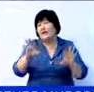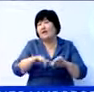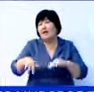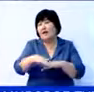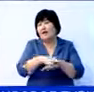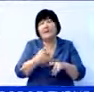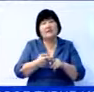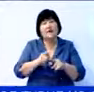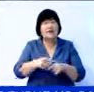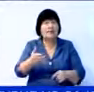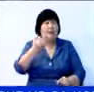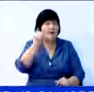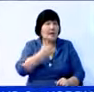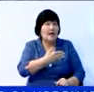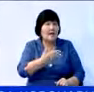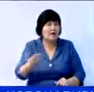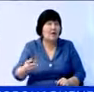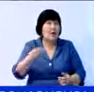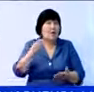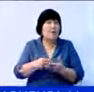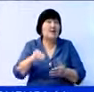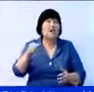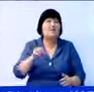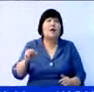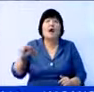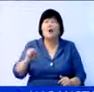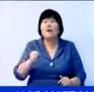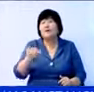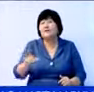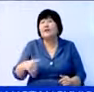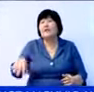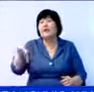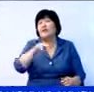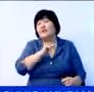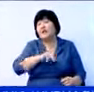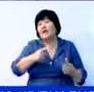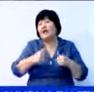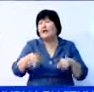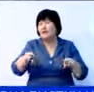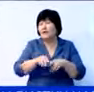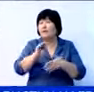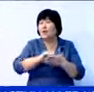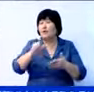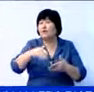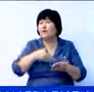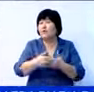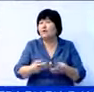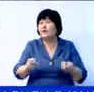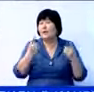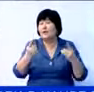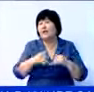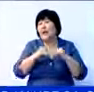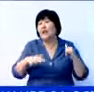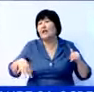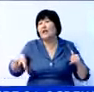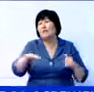население. За это мы благодарим вас, уважаемый Жекапар Мажолович, весь ваш коллектив. Несомненно, журналисты вносят весомую лепту в развитие